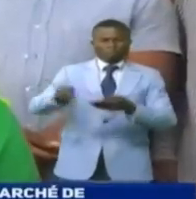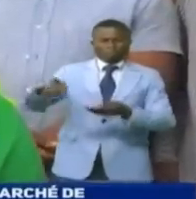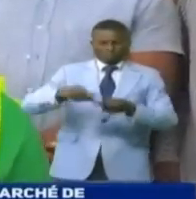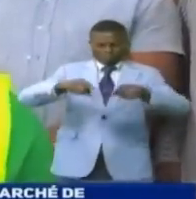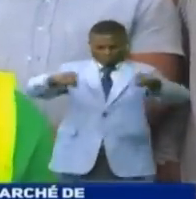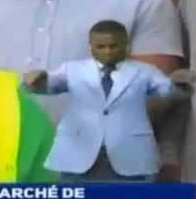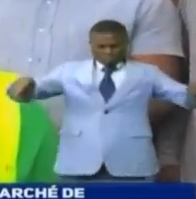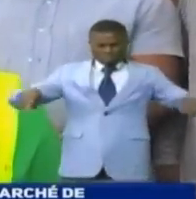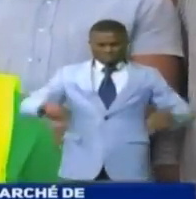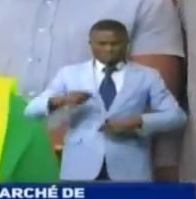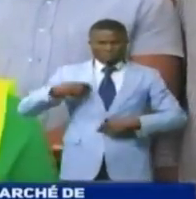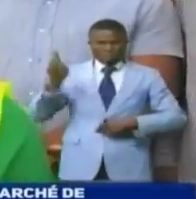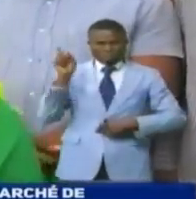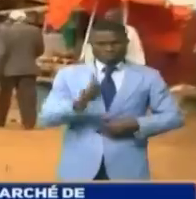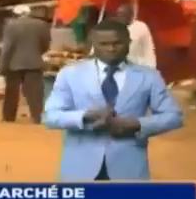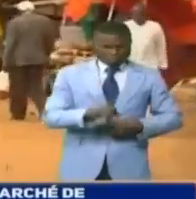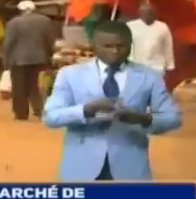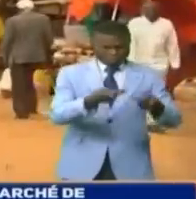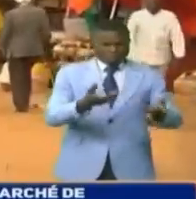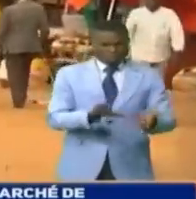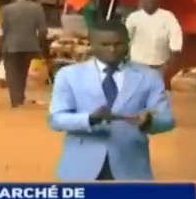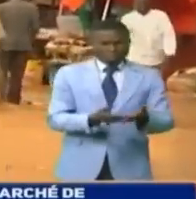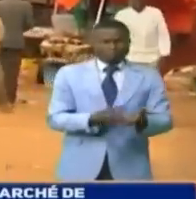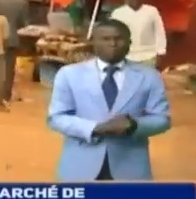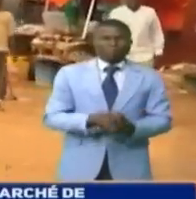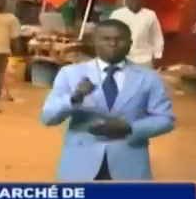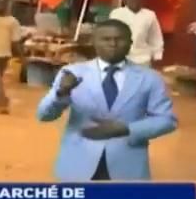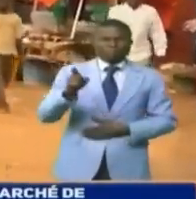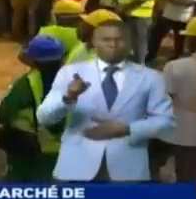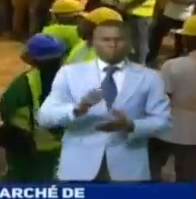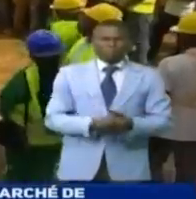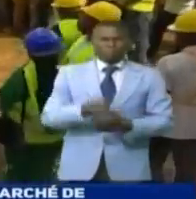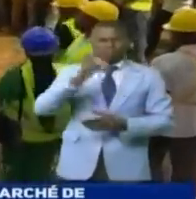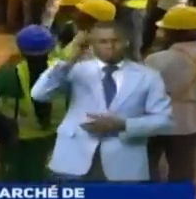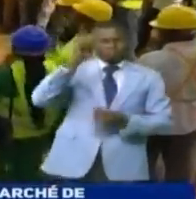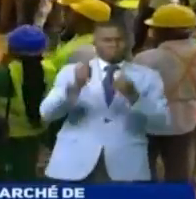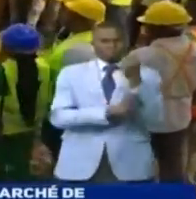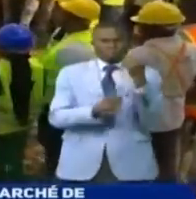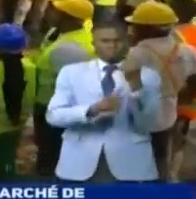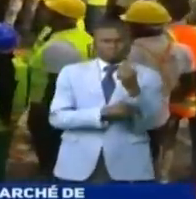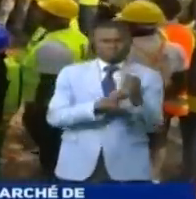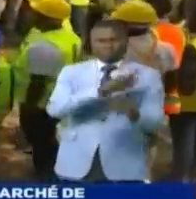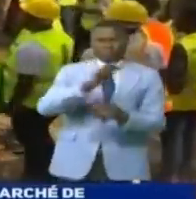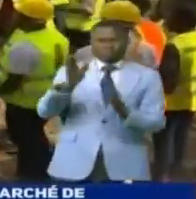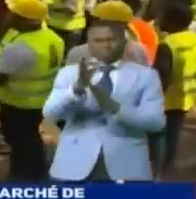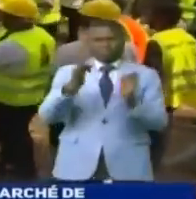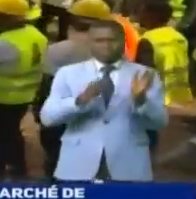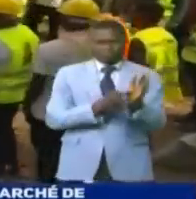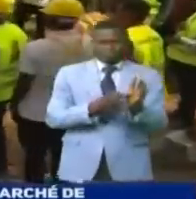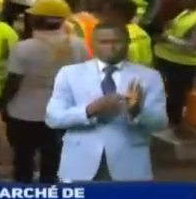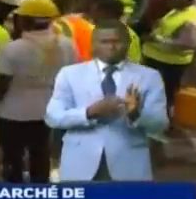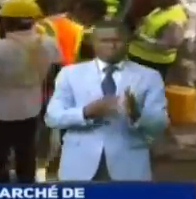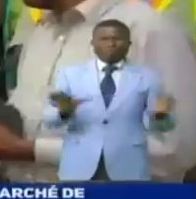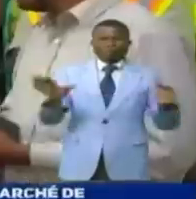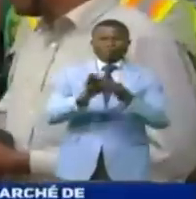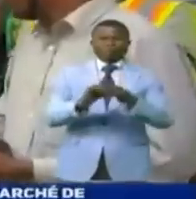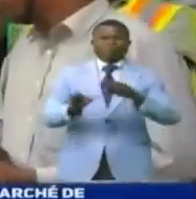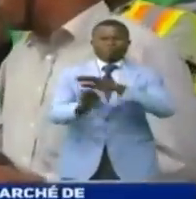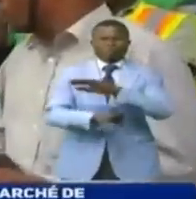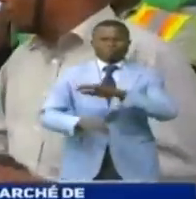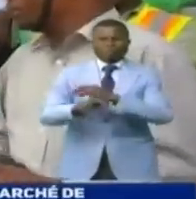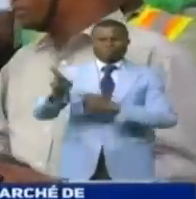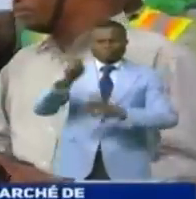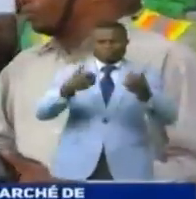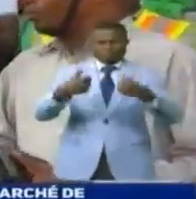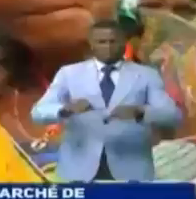nous sommes venus lancer les bras. Claude Nyamugabo est le maillot jaune des législatives 2018. Sa communion avec la base est